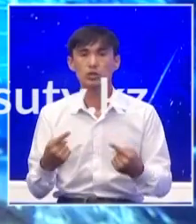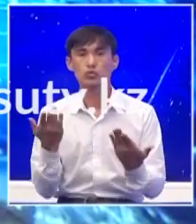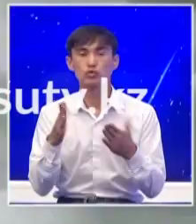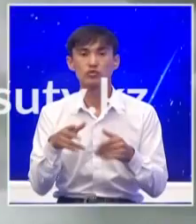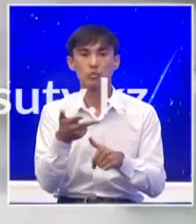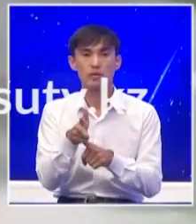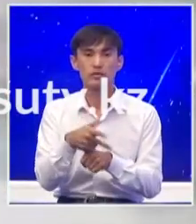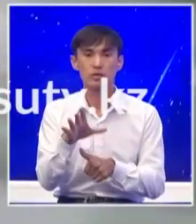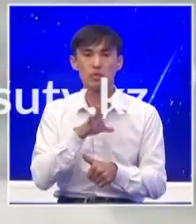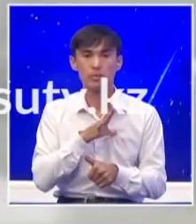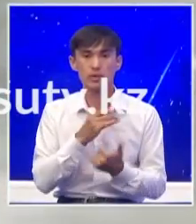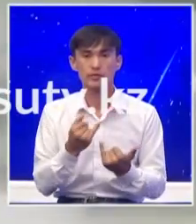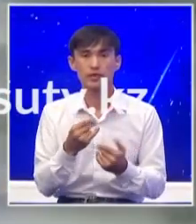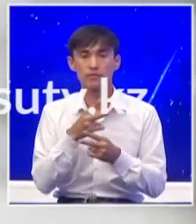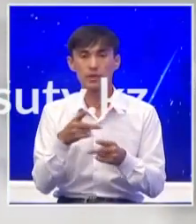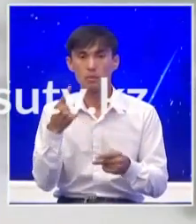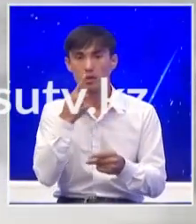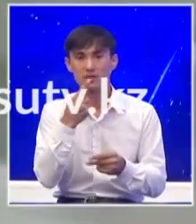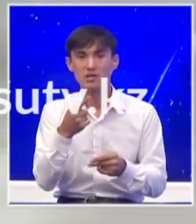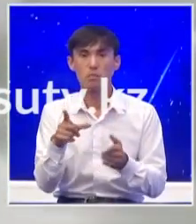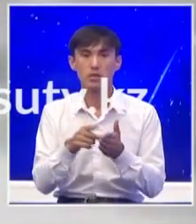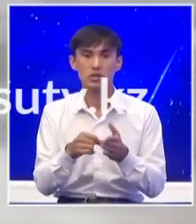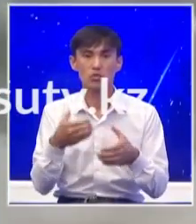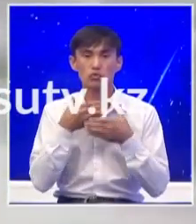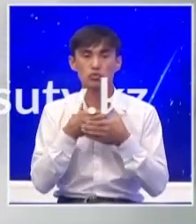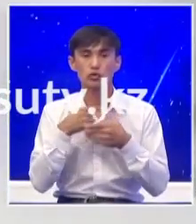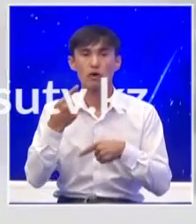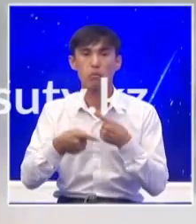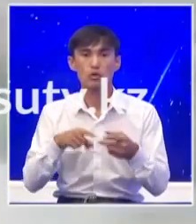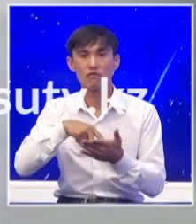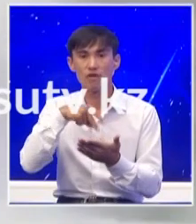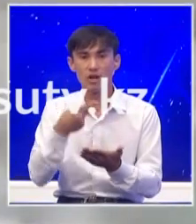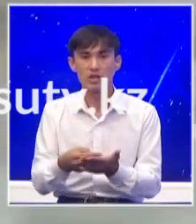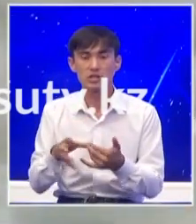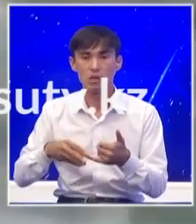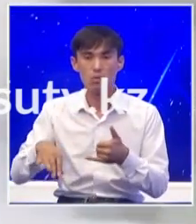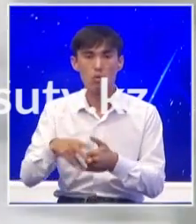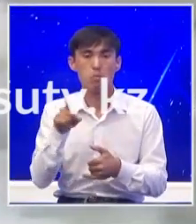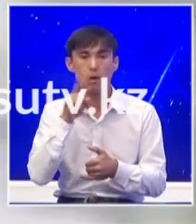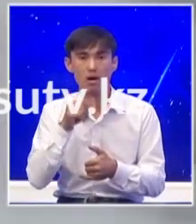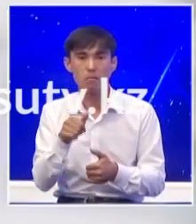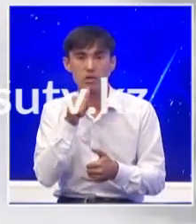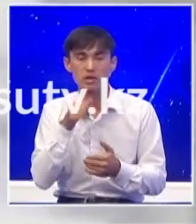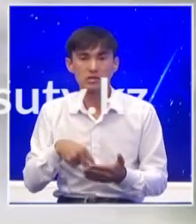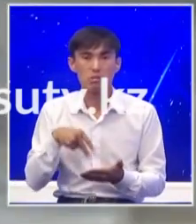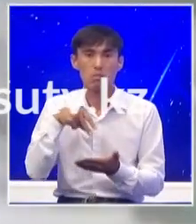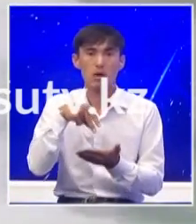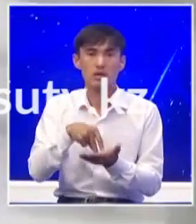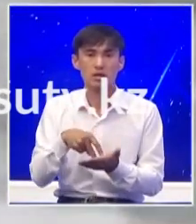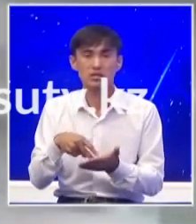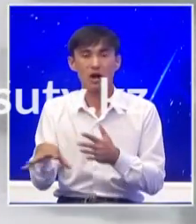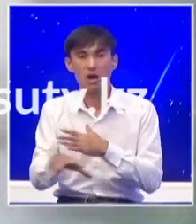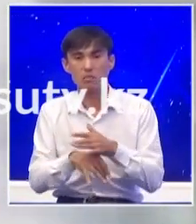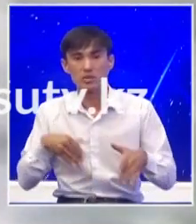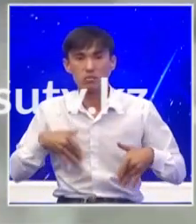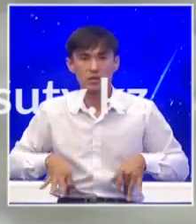на камеры видеонаблюдения. Подойдя к пенсионеру, он душит его, а потом валит на землю. Пока пожилой мужчина пытается подняться,